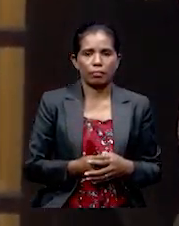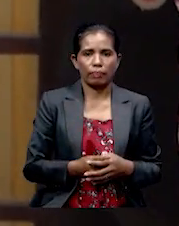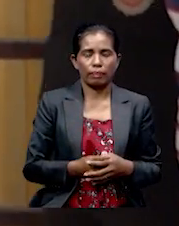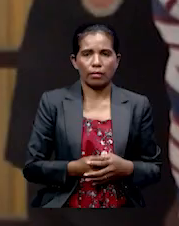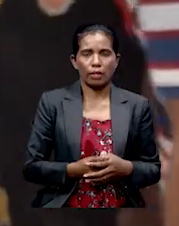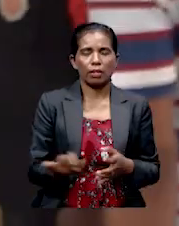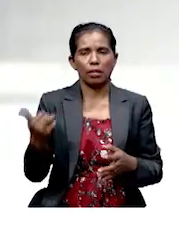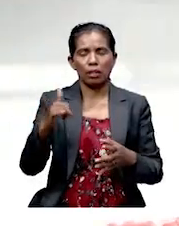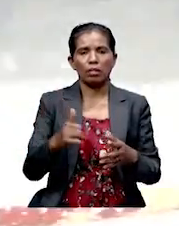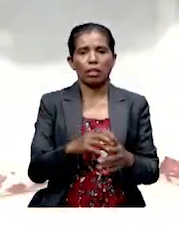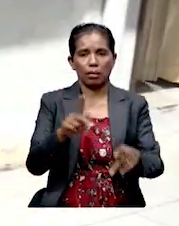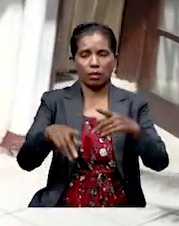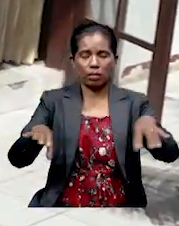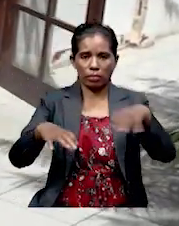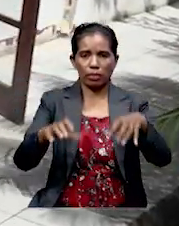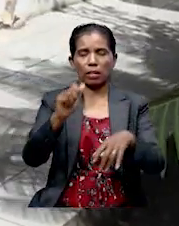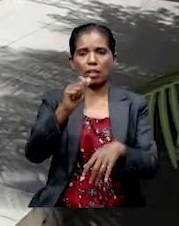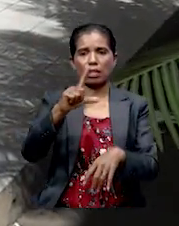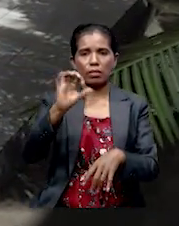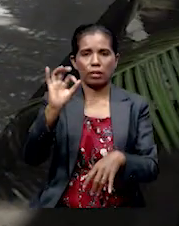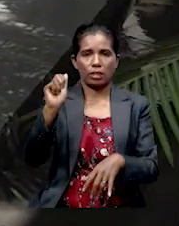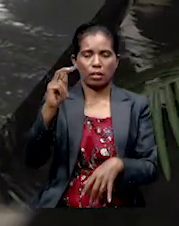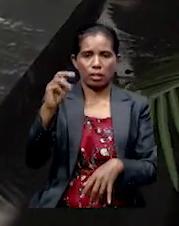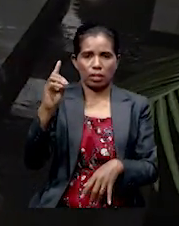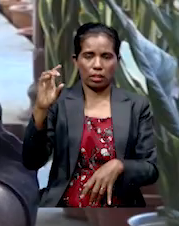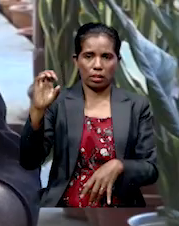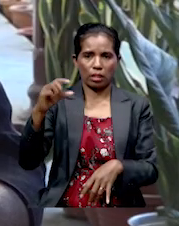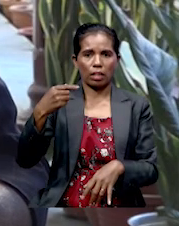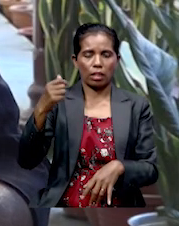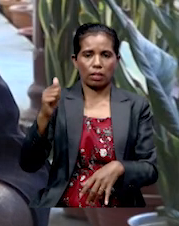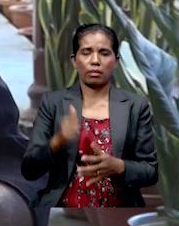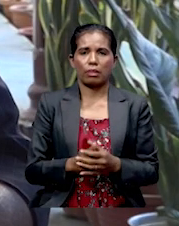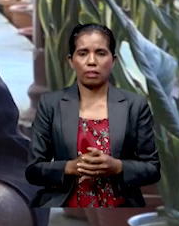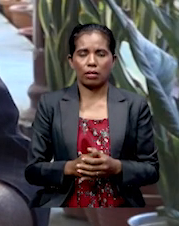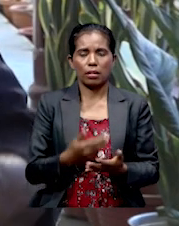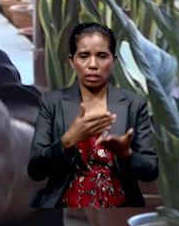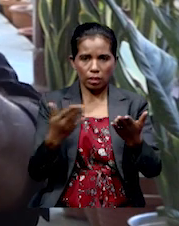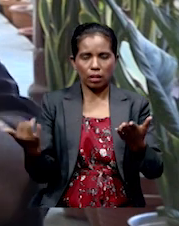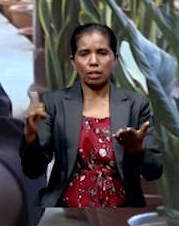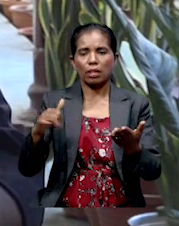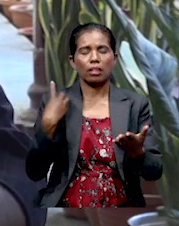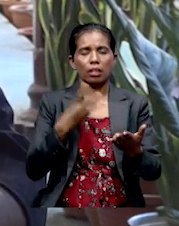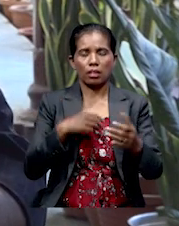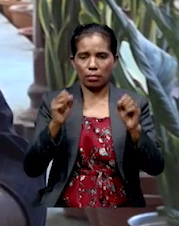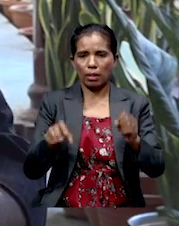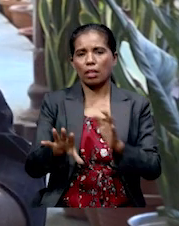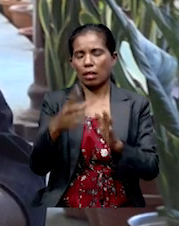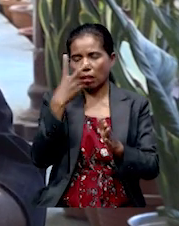sesbeliliu si alfandega ni kerja, apa? Sasang sil itabel hetan usah droga itabel